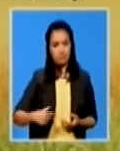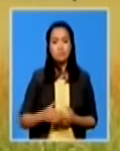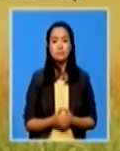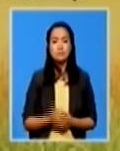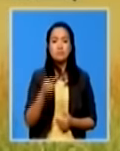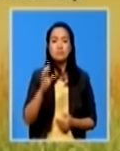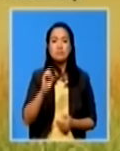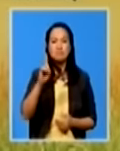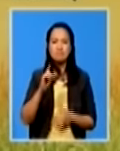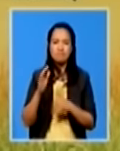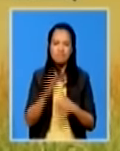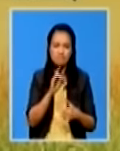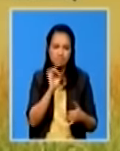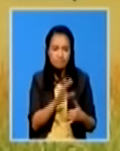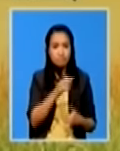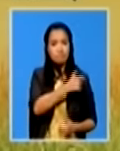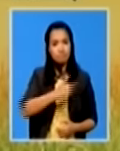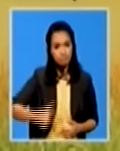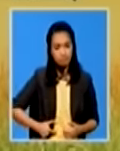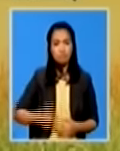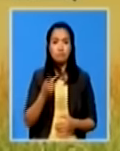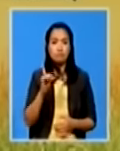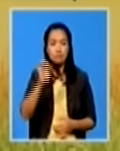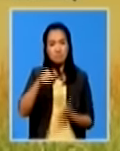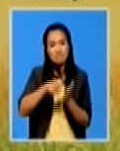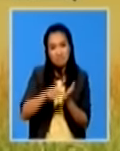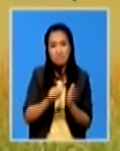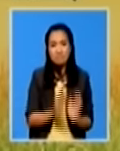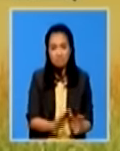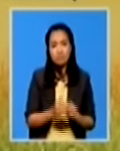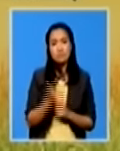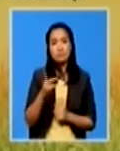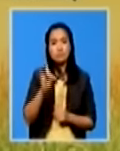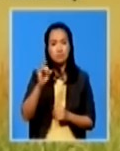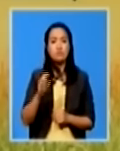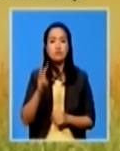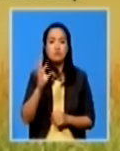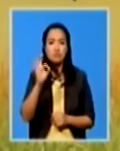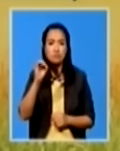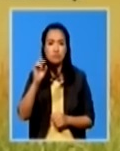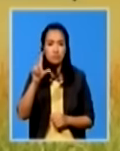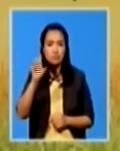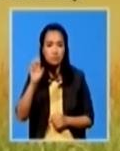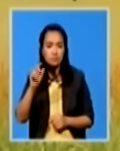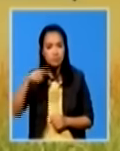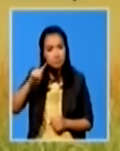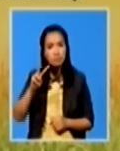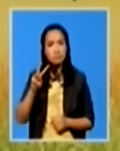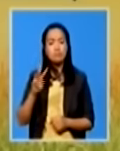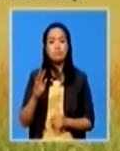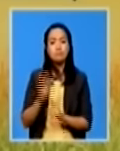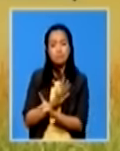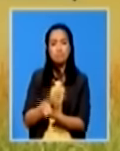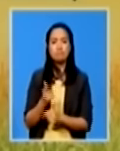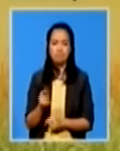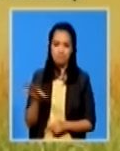ดีหมิ่นพระบรมราชานุภาพคดีจำนำข้าวคดีคลองดานคดีฟิลิปมอริสนะครับเป็นต้นอันนี้เป็นเรื่องของน